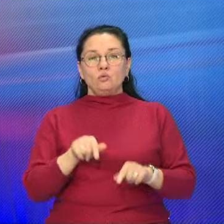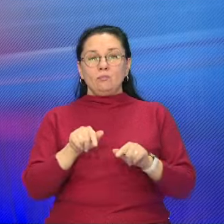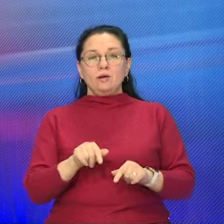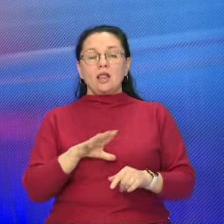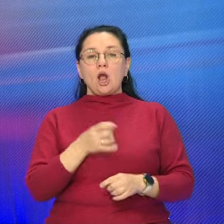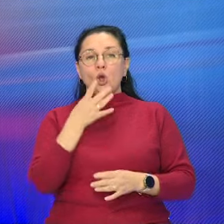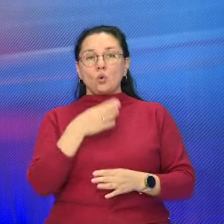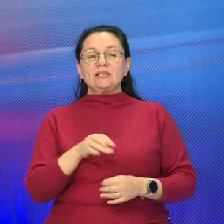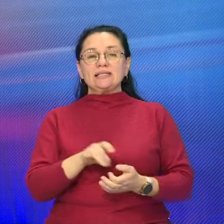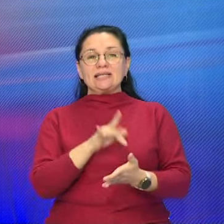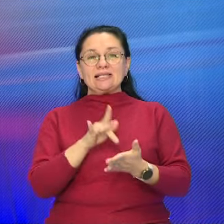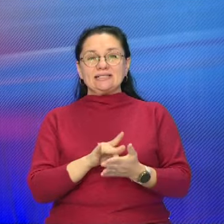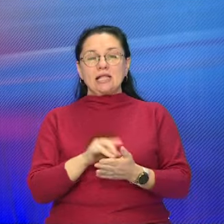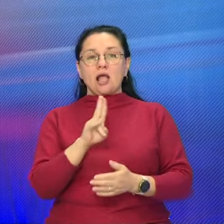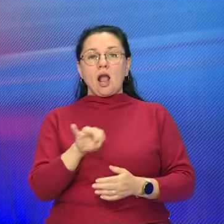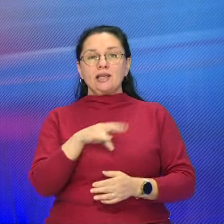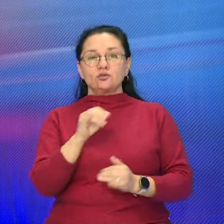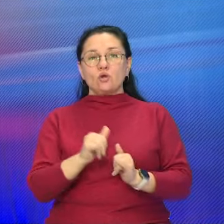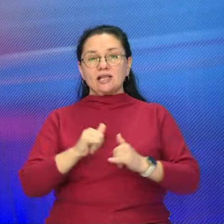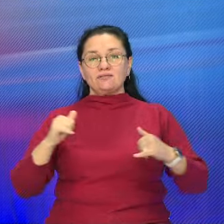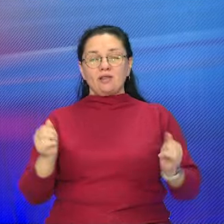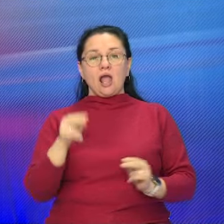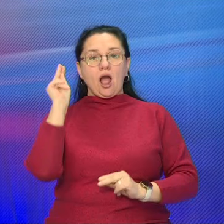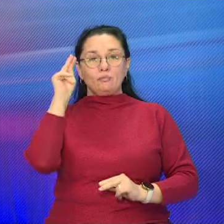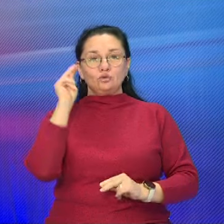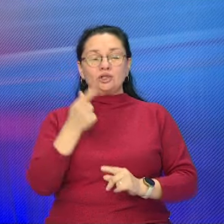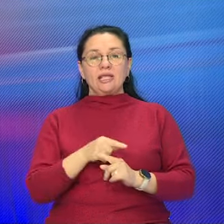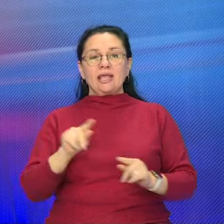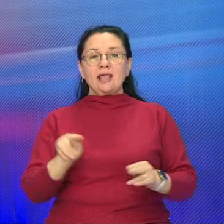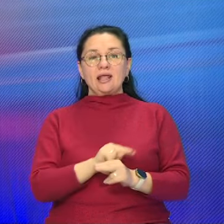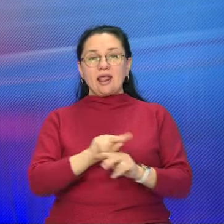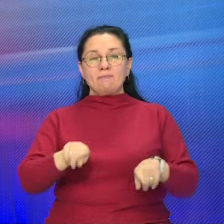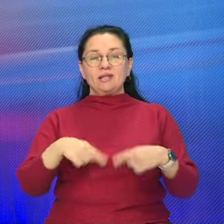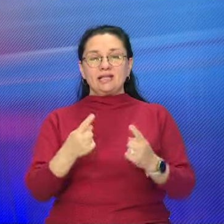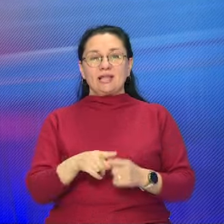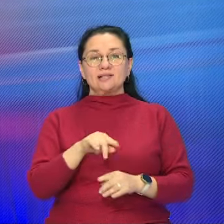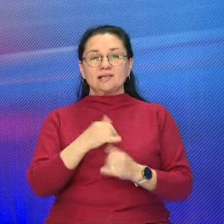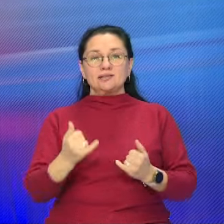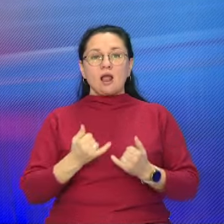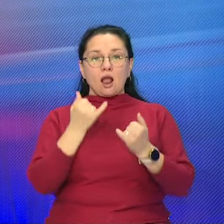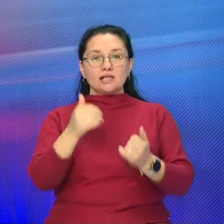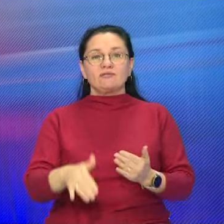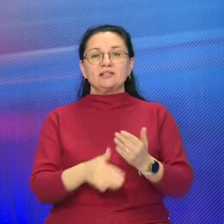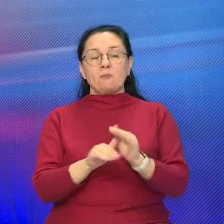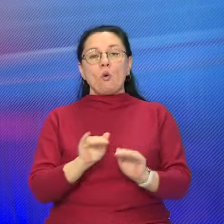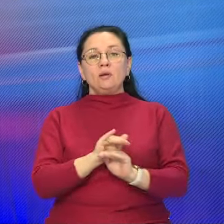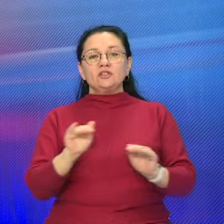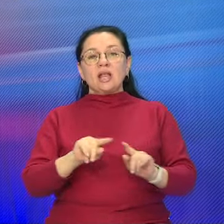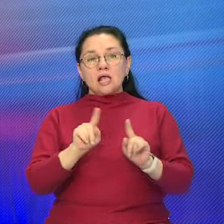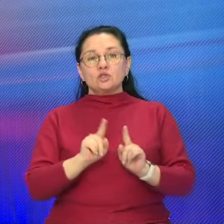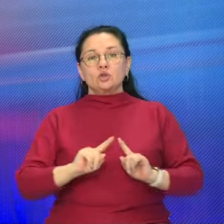стаў Гродзенскі цэнтр карэкцыйна-развіваючага навучання і рэабілітацыі, дзе аказваецца дапамога дзецям з